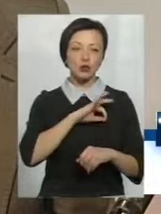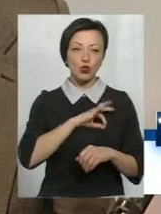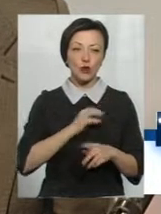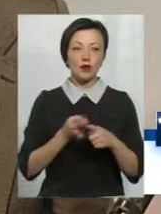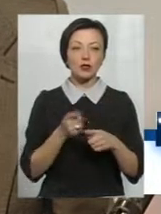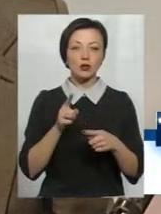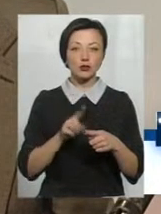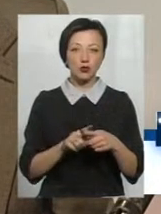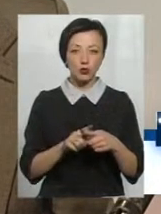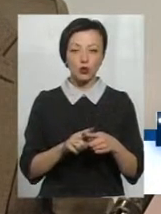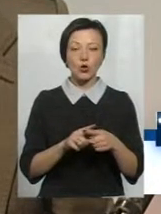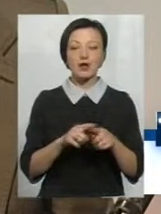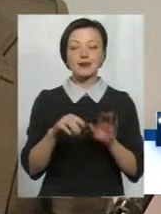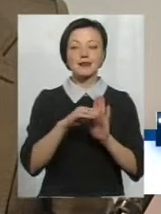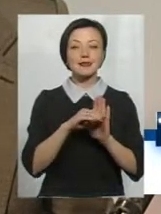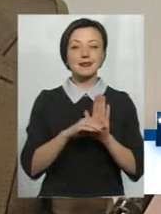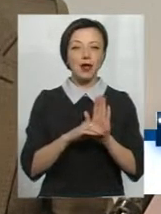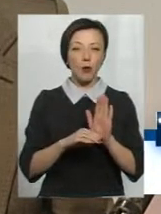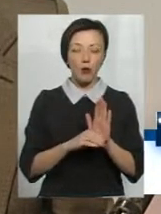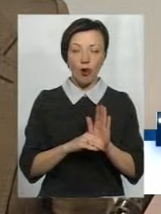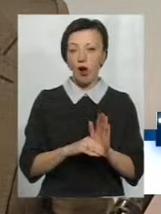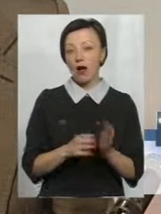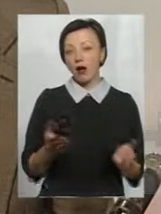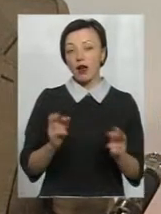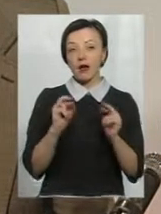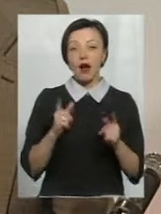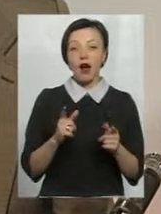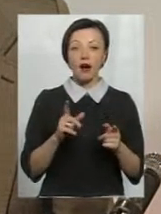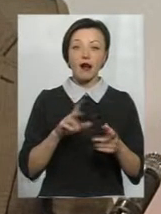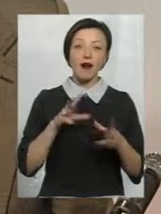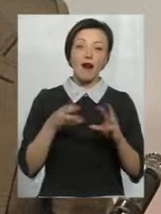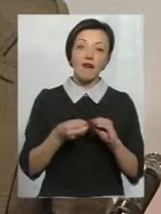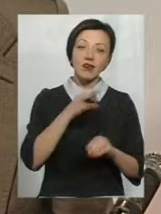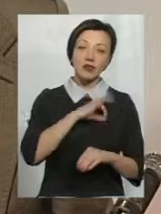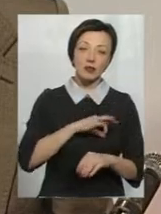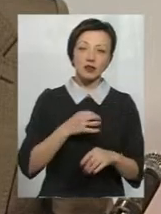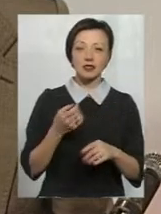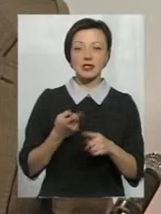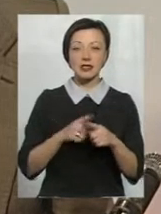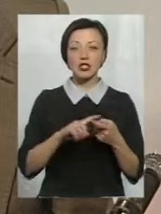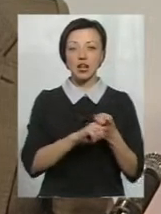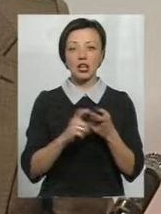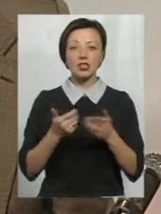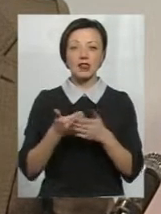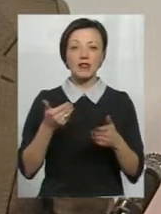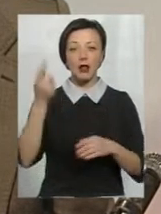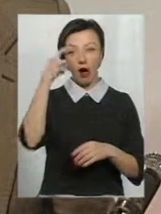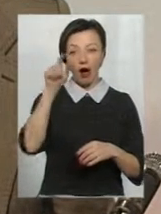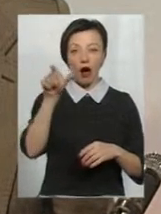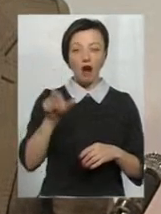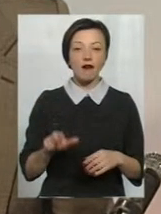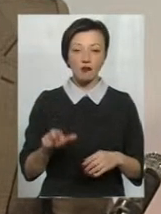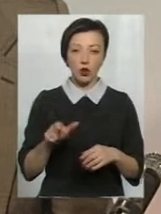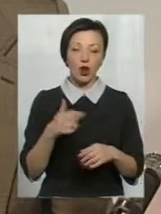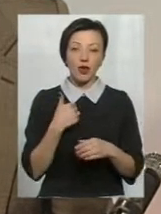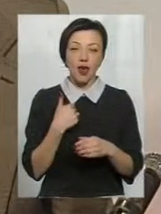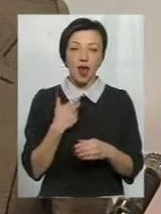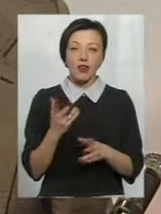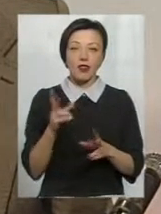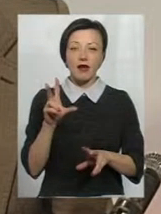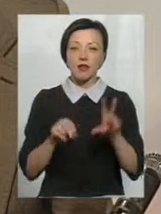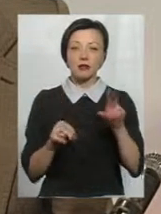цю систему. Наскільки ефективно, це вже залежить від самого автора. От як вони, тобто я не рахую, що